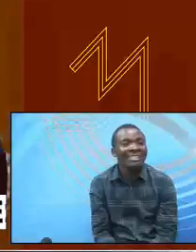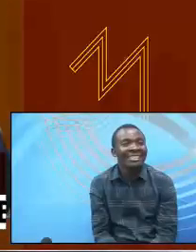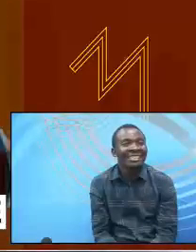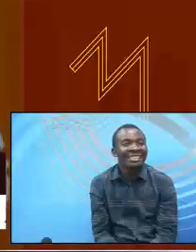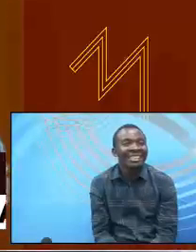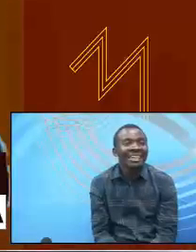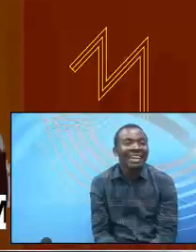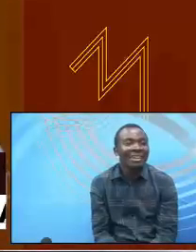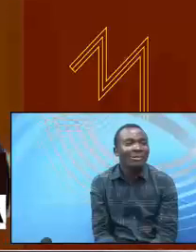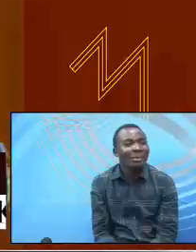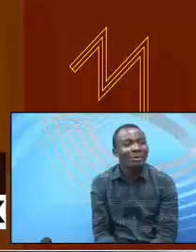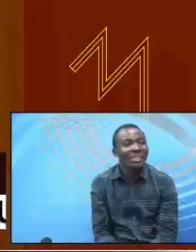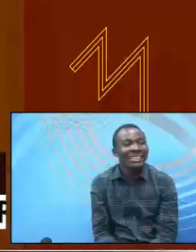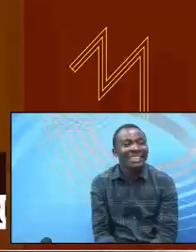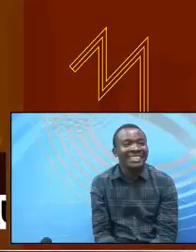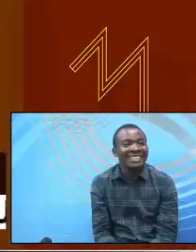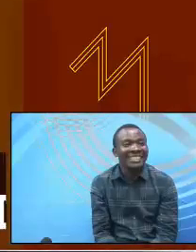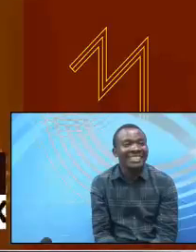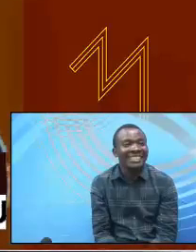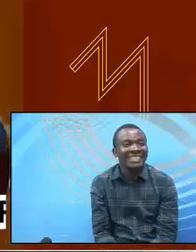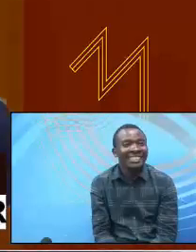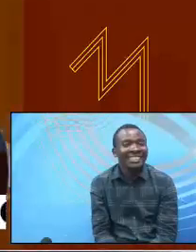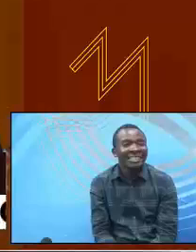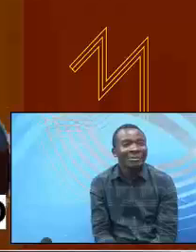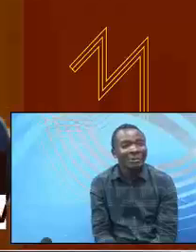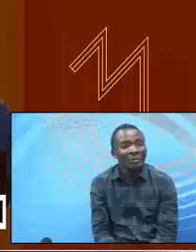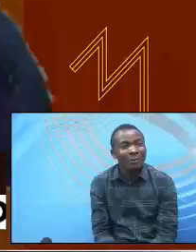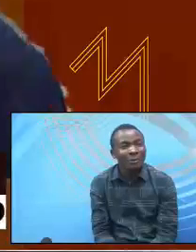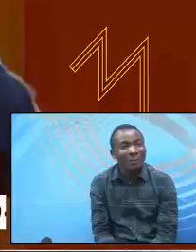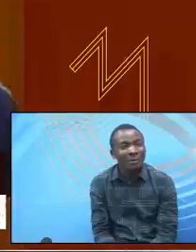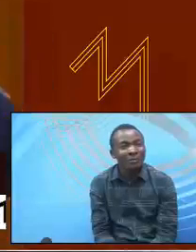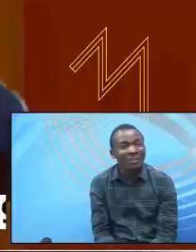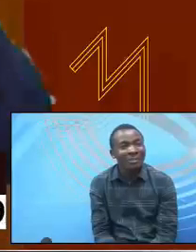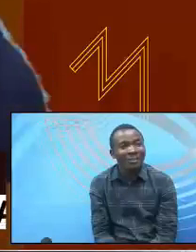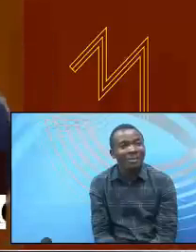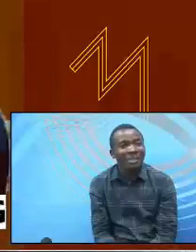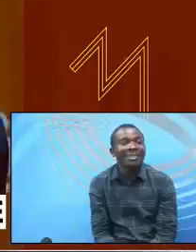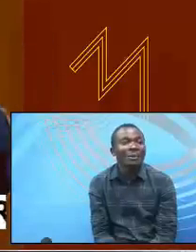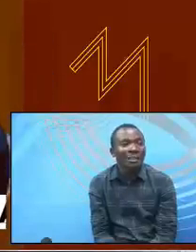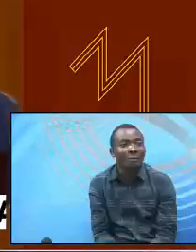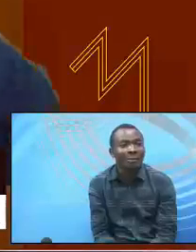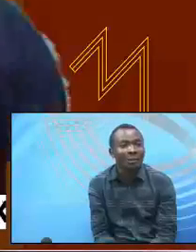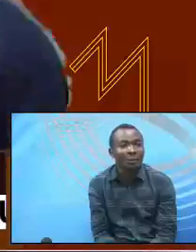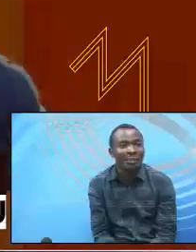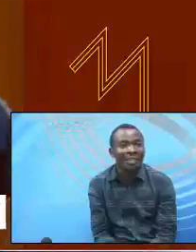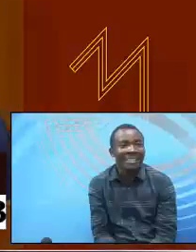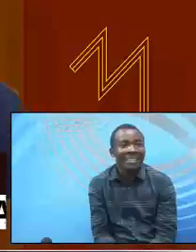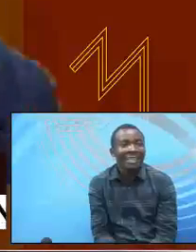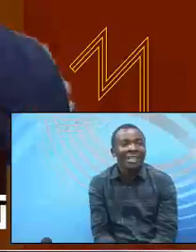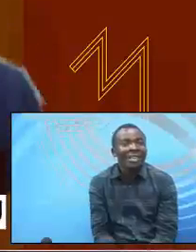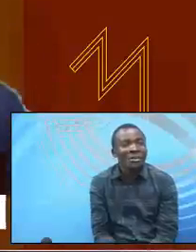amayinite ariko biramugora cyane. Umuntu ufite umuga bwo kutumva no kutavuga aramubwira ati manura agapfukamunwa